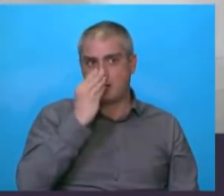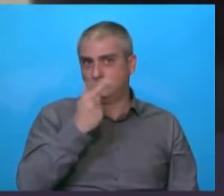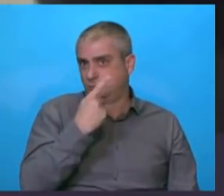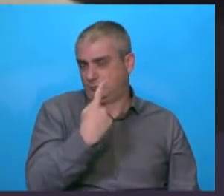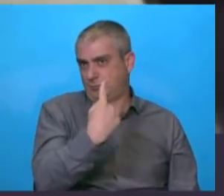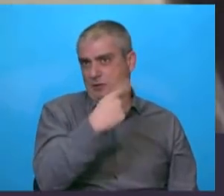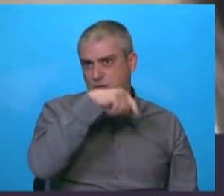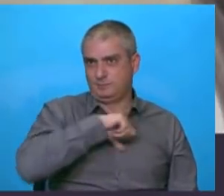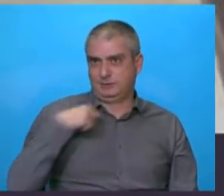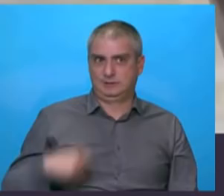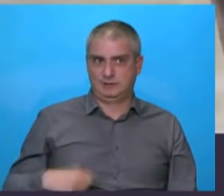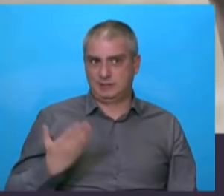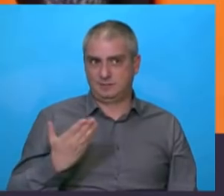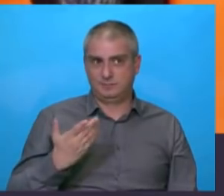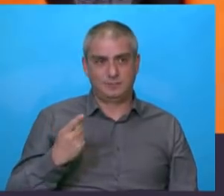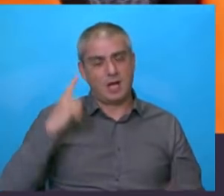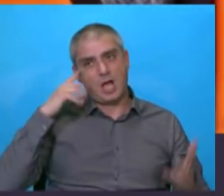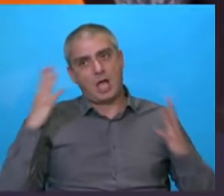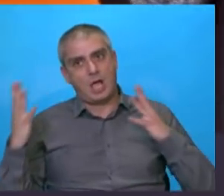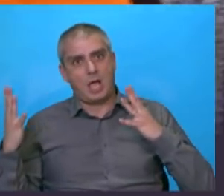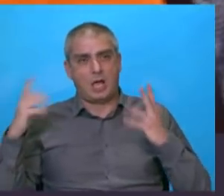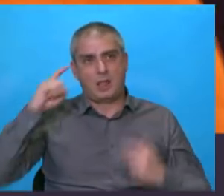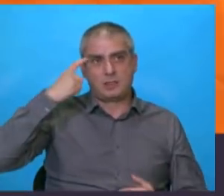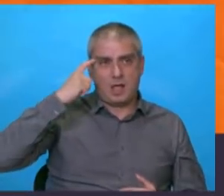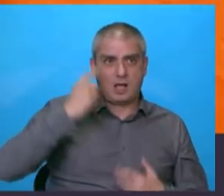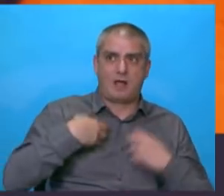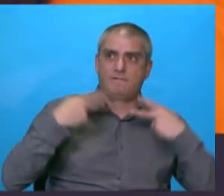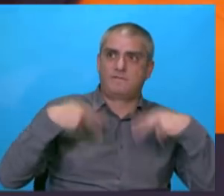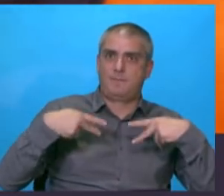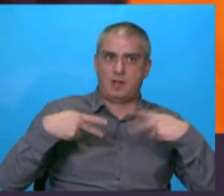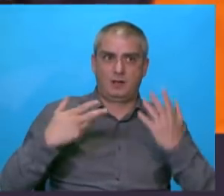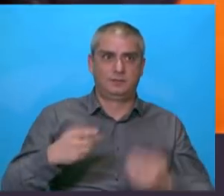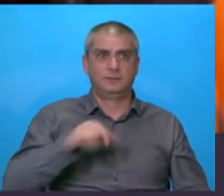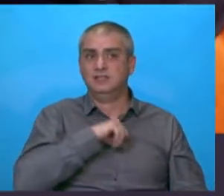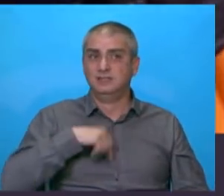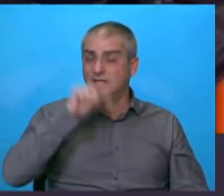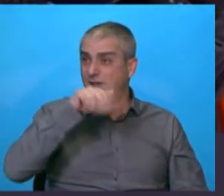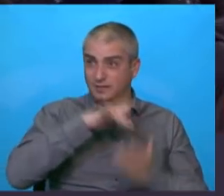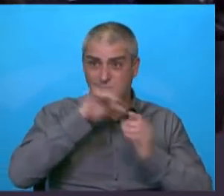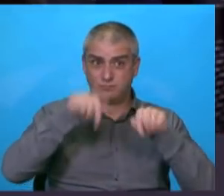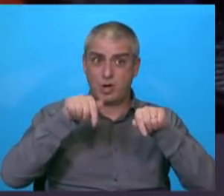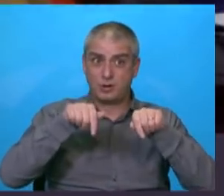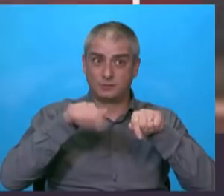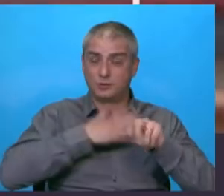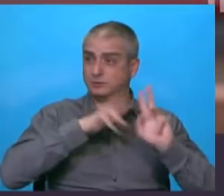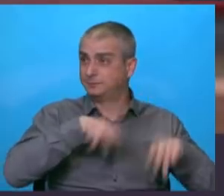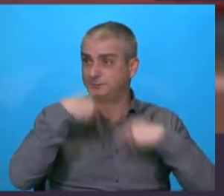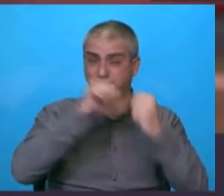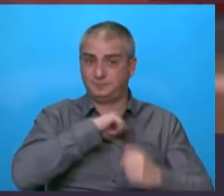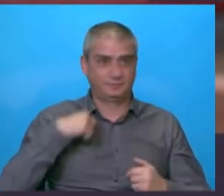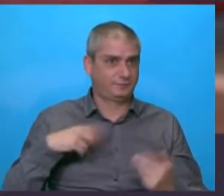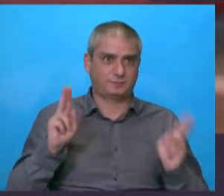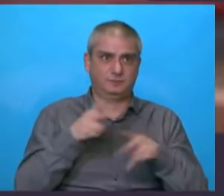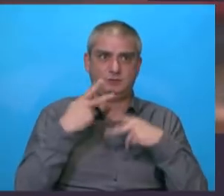סינים. וקרואים מבין פחד לדאגה. סינים כאן, שהם נמצאים פה ורוצים לחזור חזרה לסין, הם לא יכולים